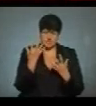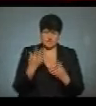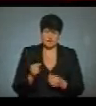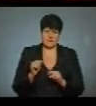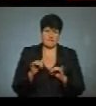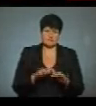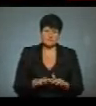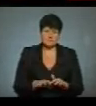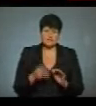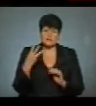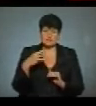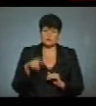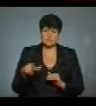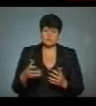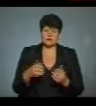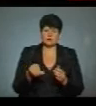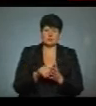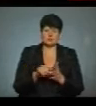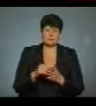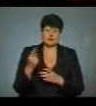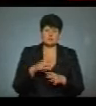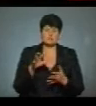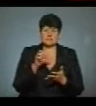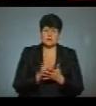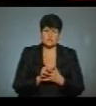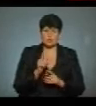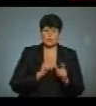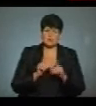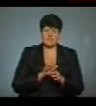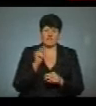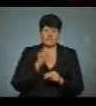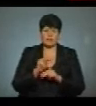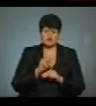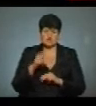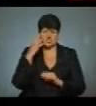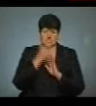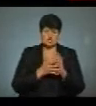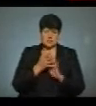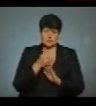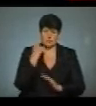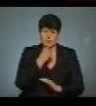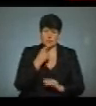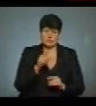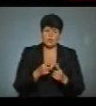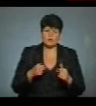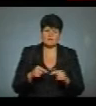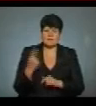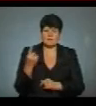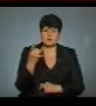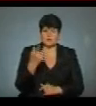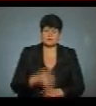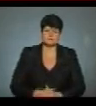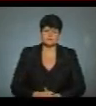глаукомою». 30 осіб взяли участь у першому занятті курсів з вивчення жестової мови. Їх у Тернополі організували вперше.